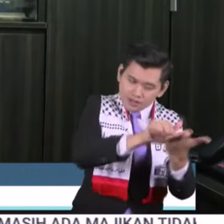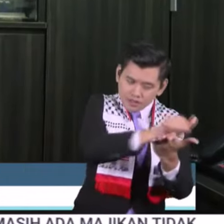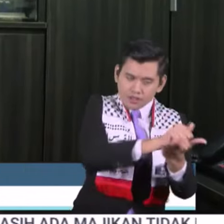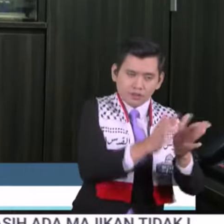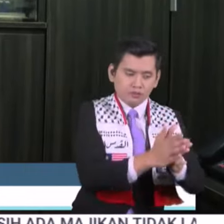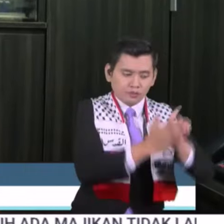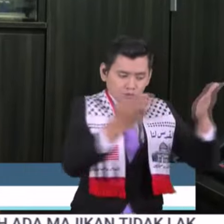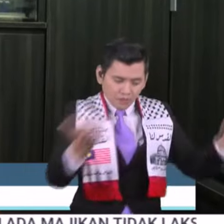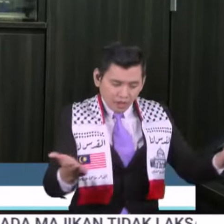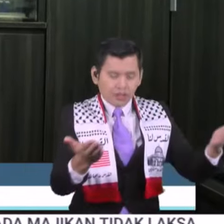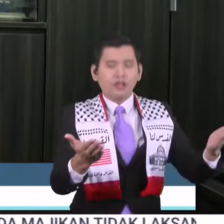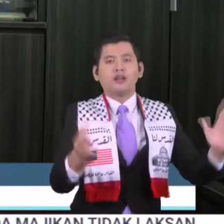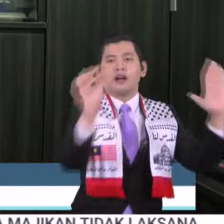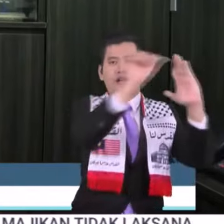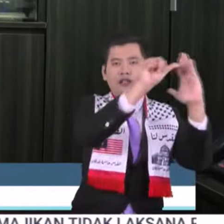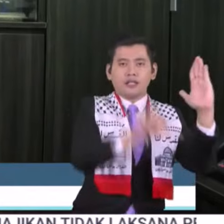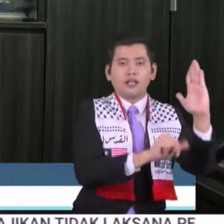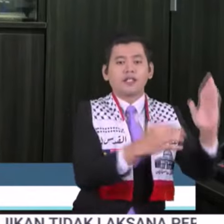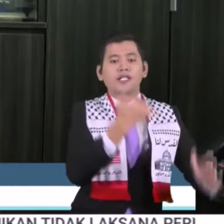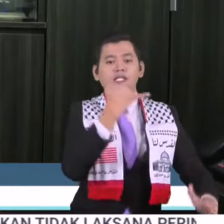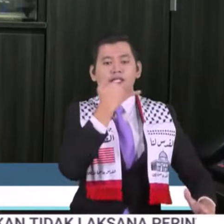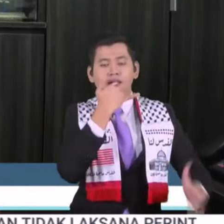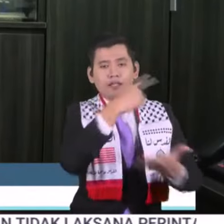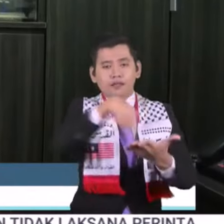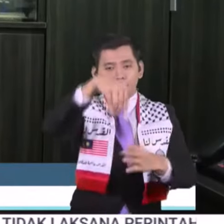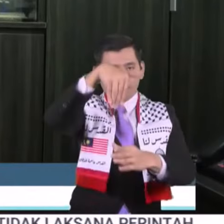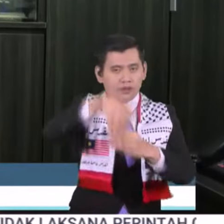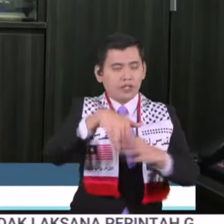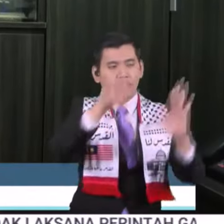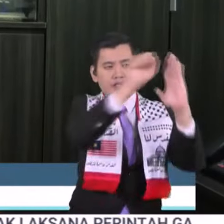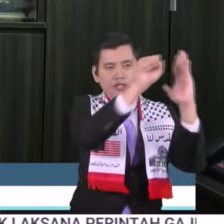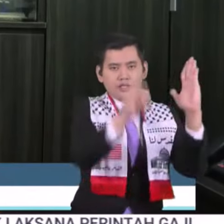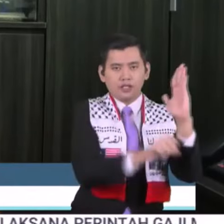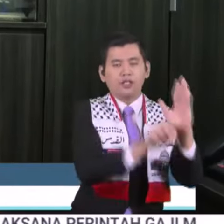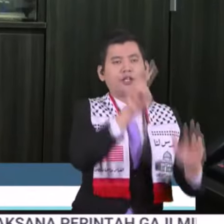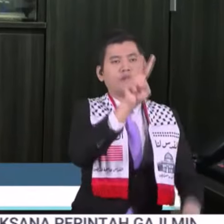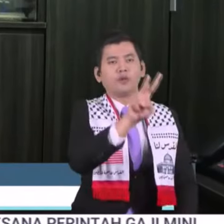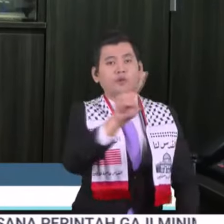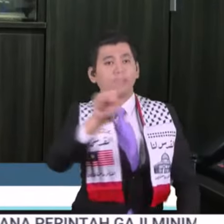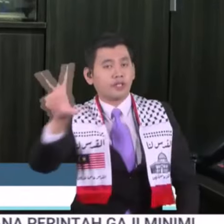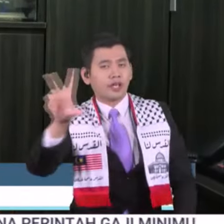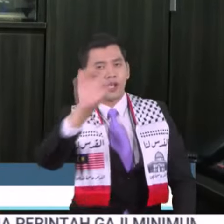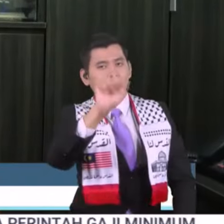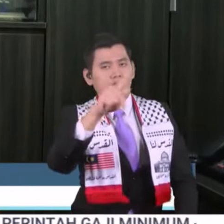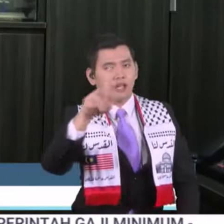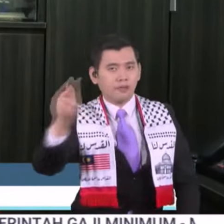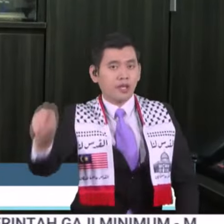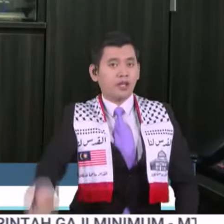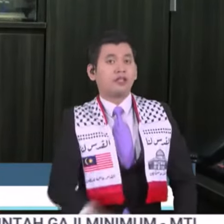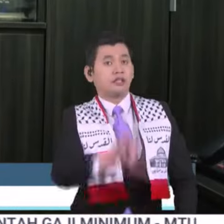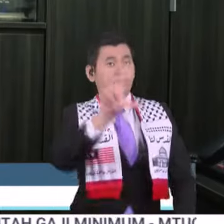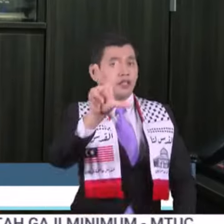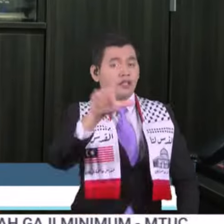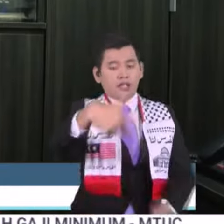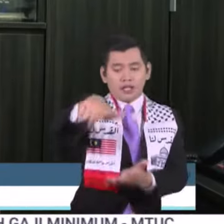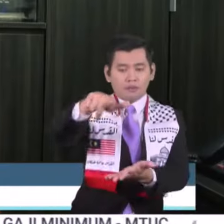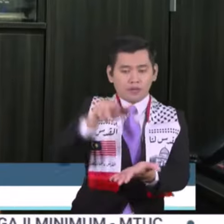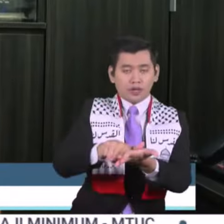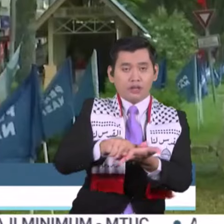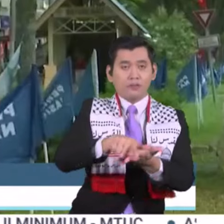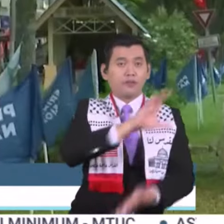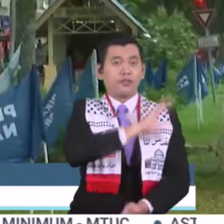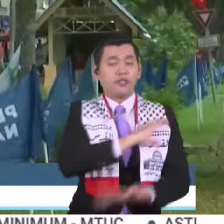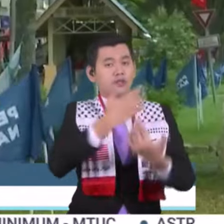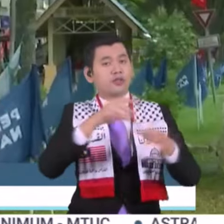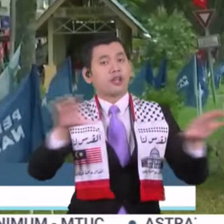Seksyen 4A Akta Kesalahan Pilihan Raya 1994 dan Seksyen 233 SKMM dan sebanyak 3 laporan polis yang telah